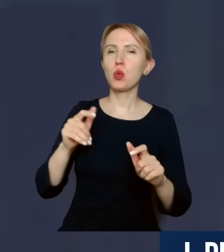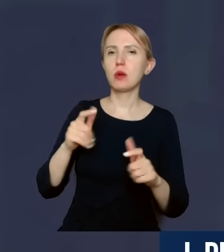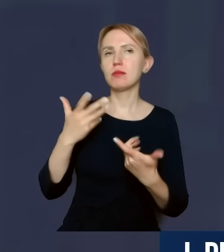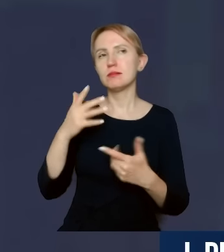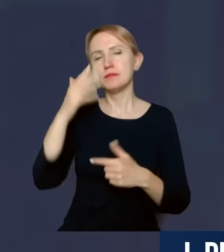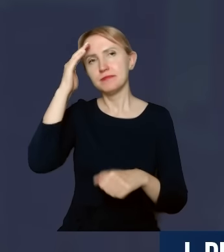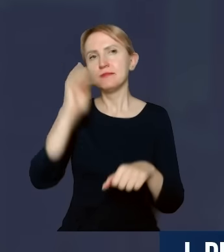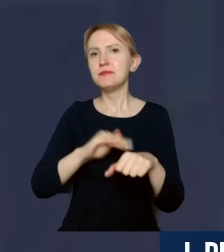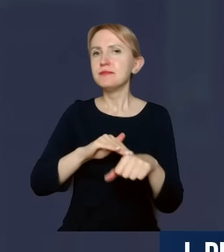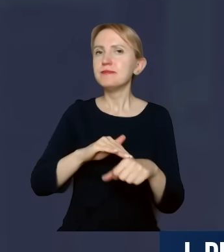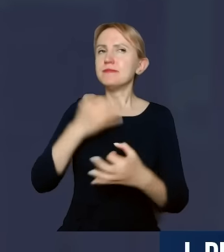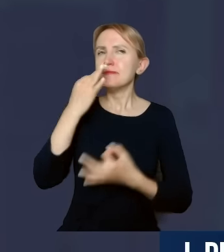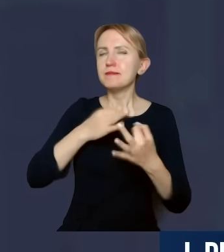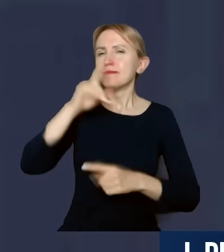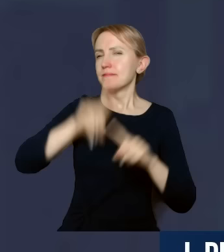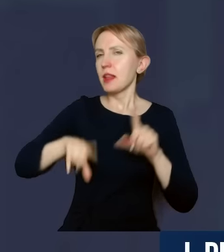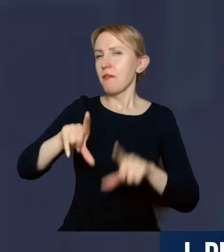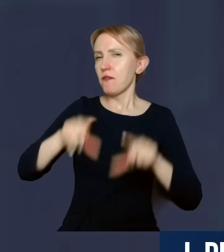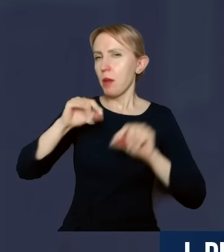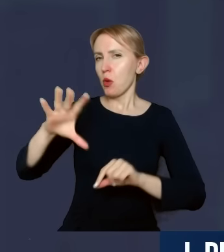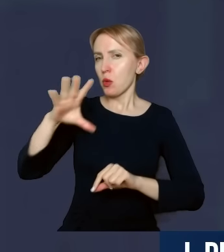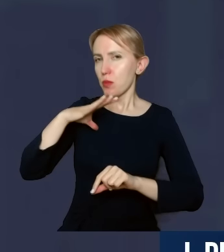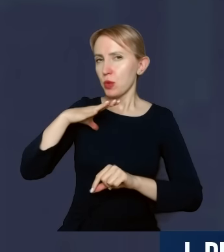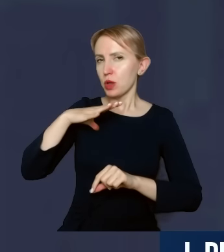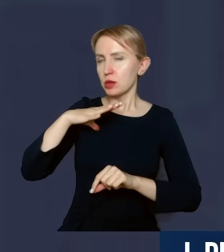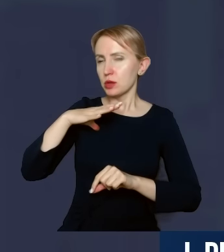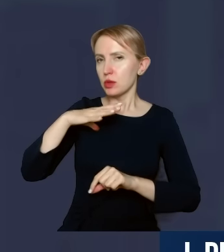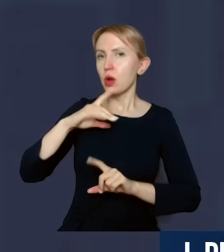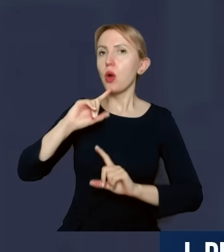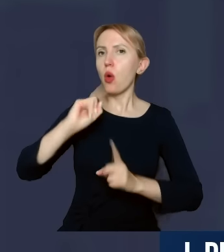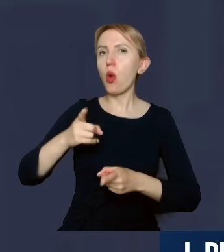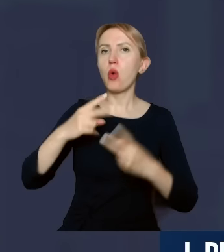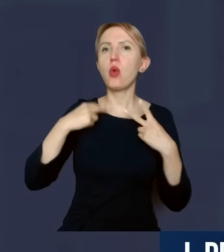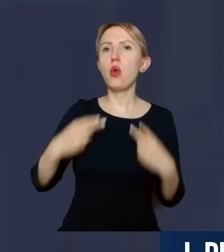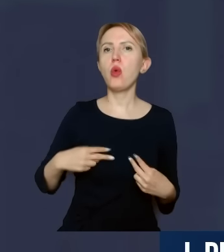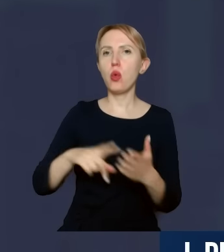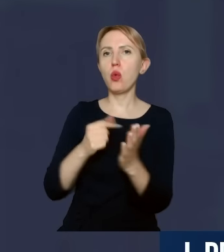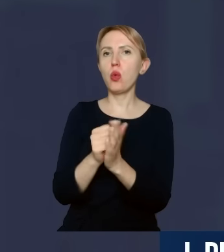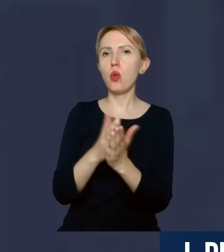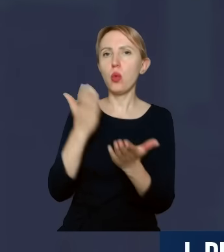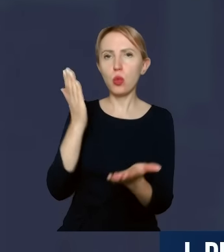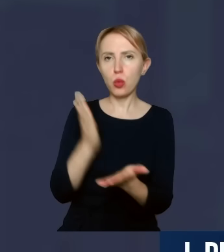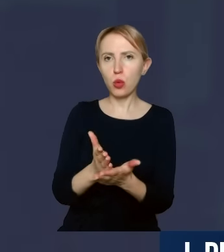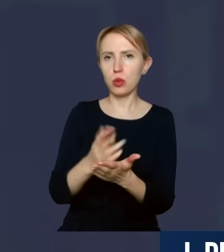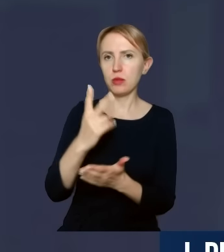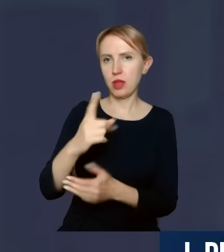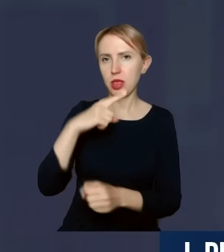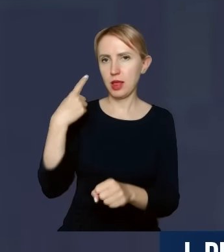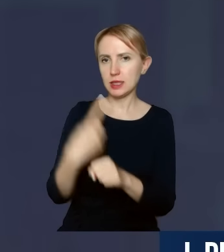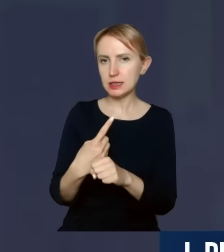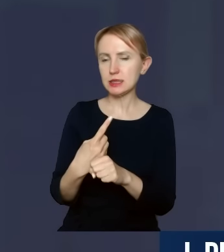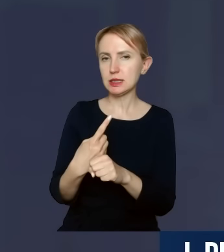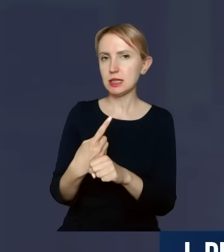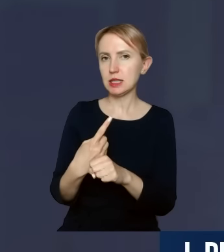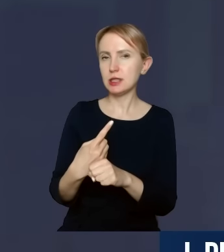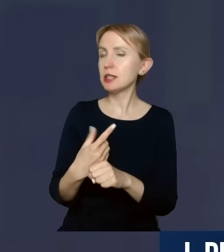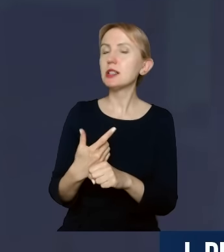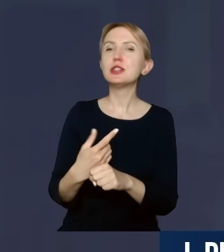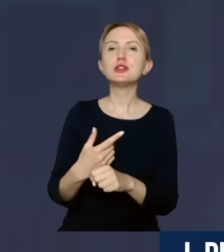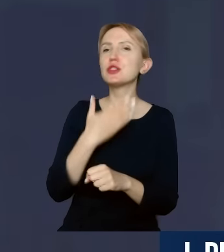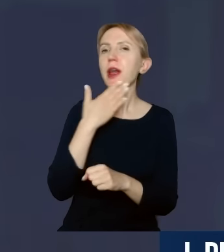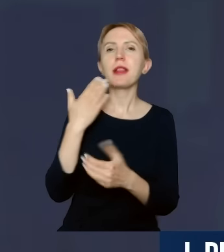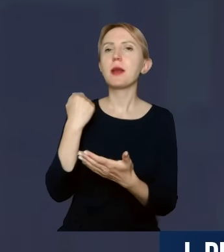że są niewłaściwie wybrani, zapadły orzeczenia w Trybunale Konstytucyjnym. Są dwa postanowienia, które mówią, że nie ma jakby